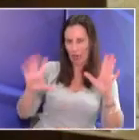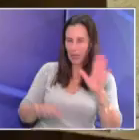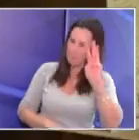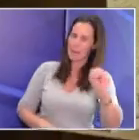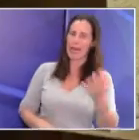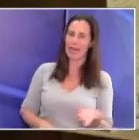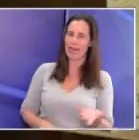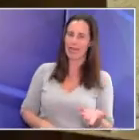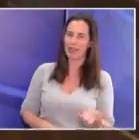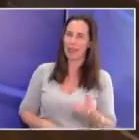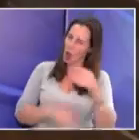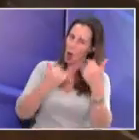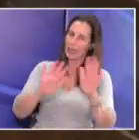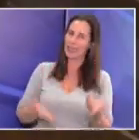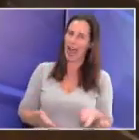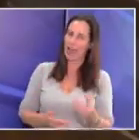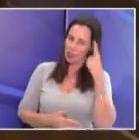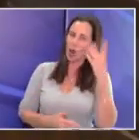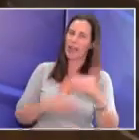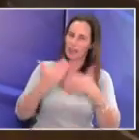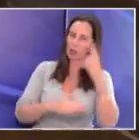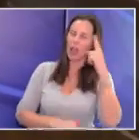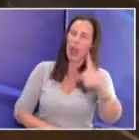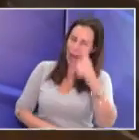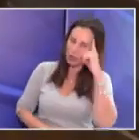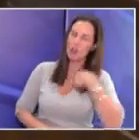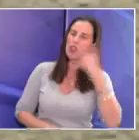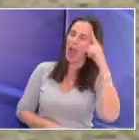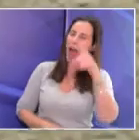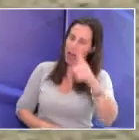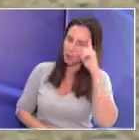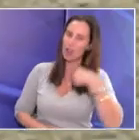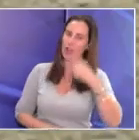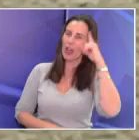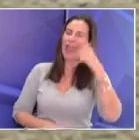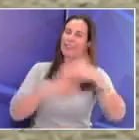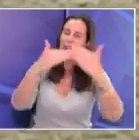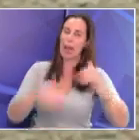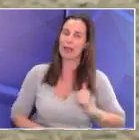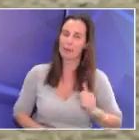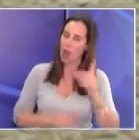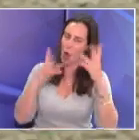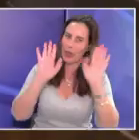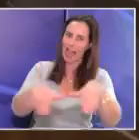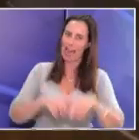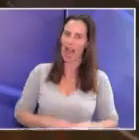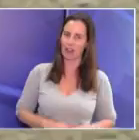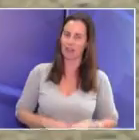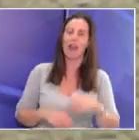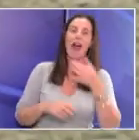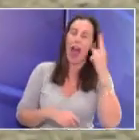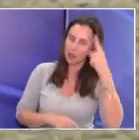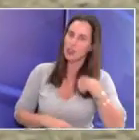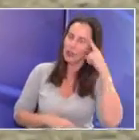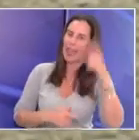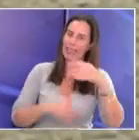מירי. בבקשה. לא כדאי, את יודעת שאני יודע. את יודעת שאני יודע איך התקדם. לא כדאי. את יודעת שאני